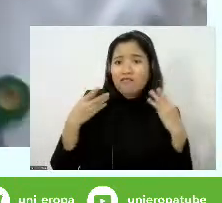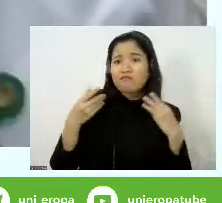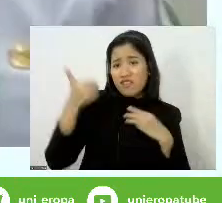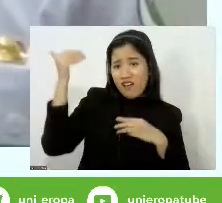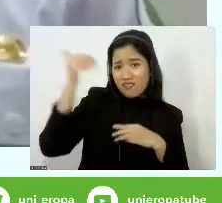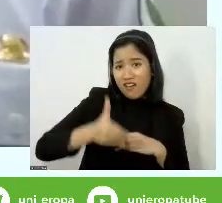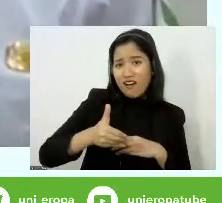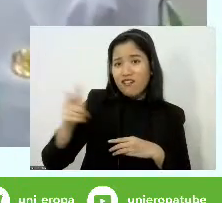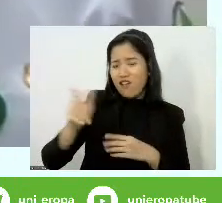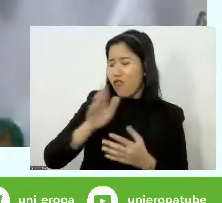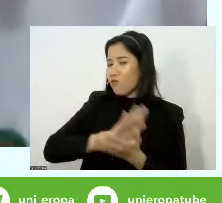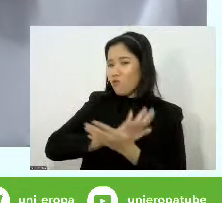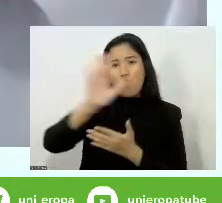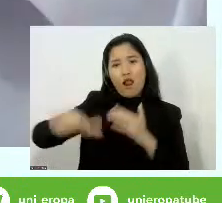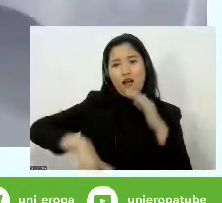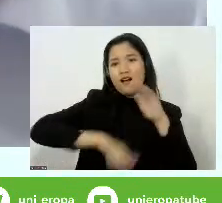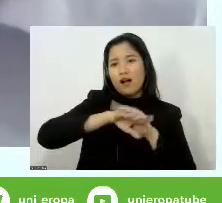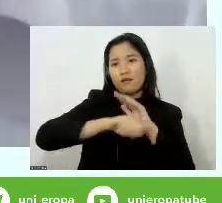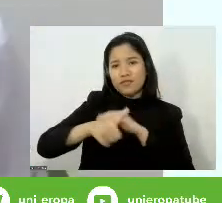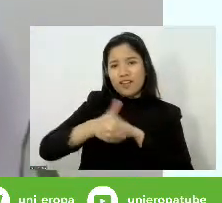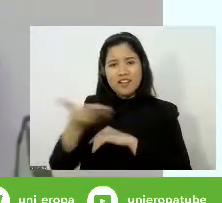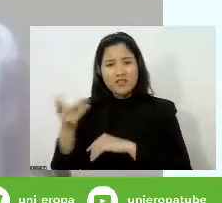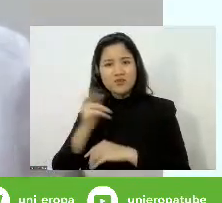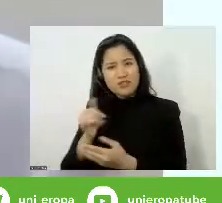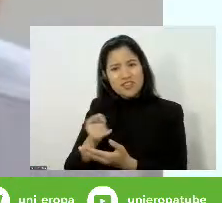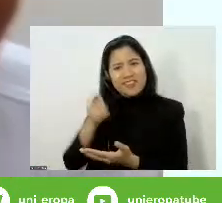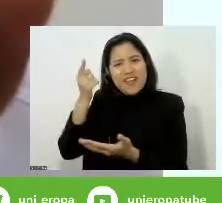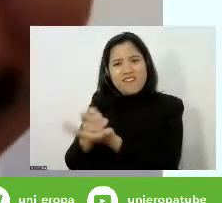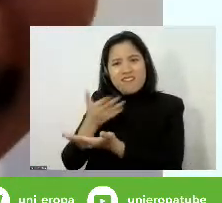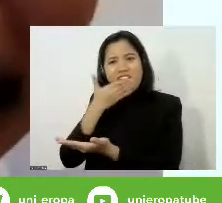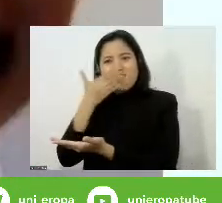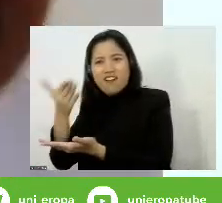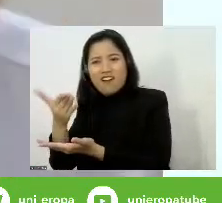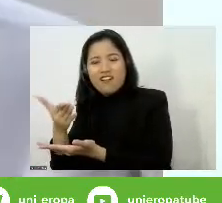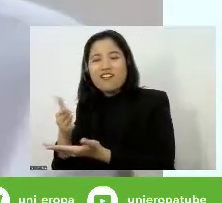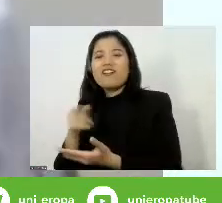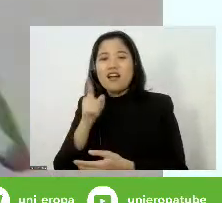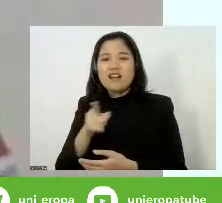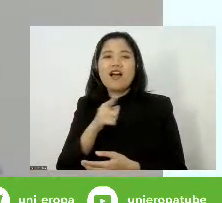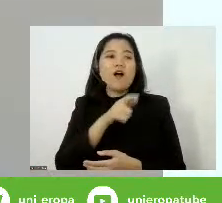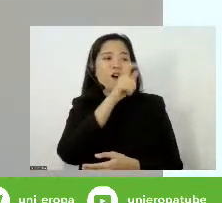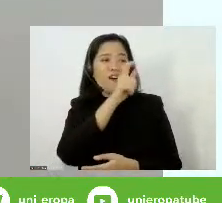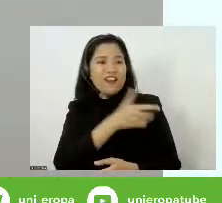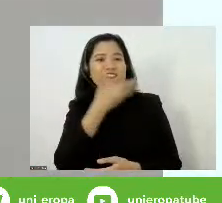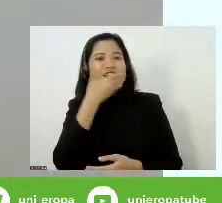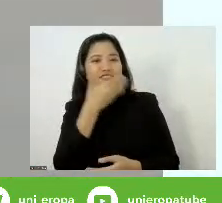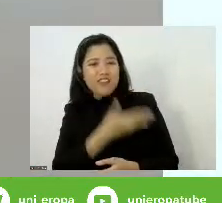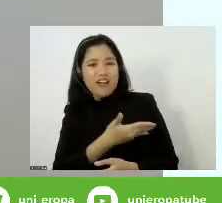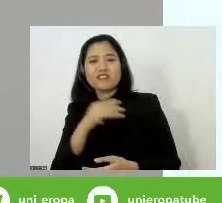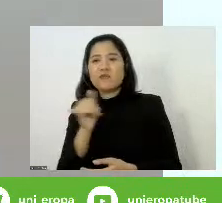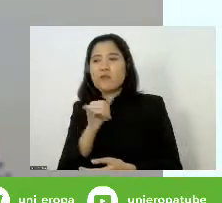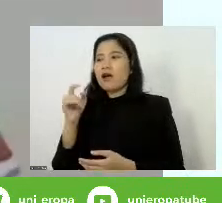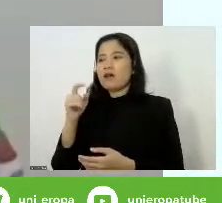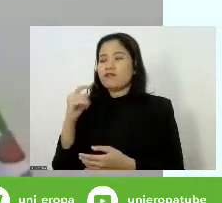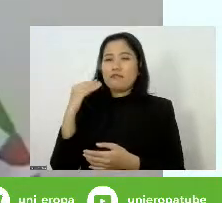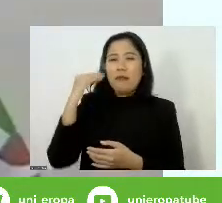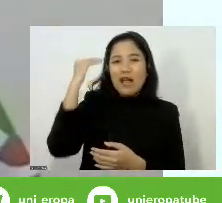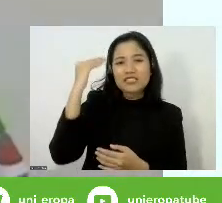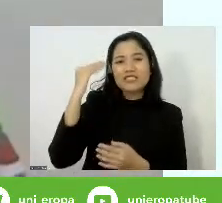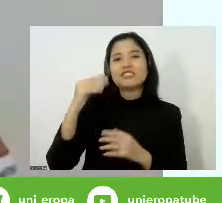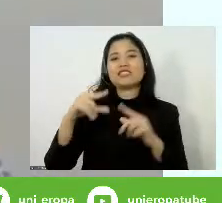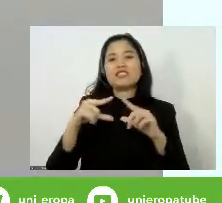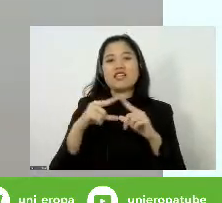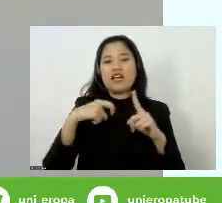gimana pak jadi Mas penanya demikian massage Akbar Inur hingga